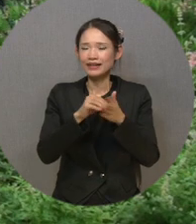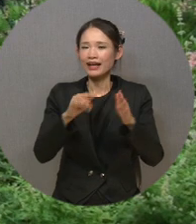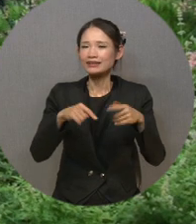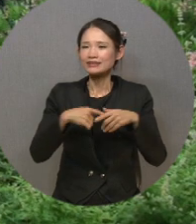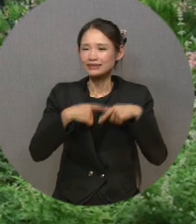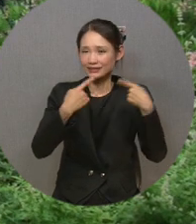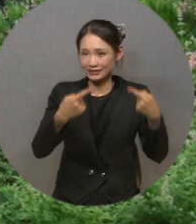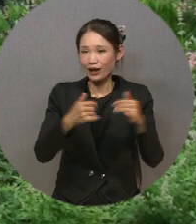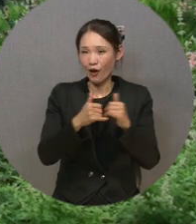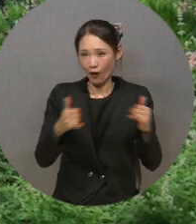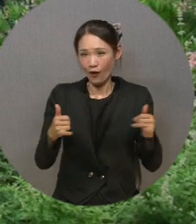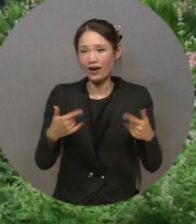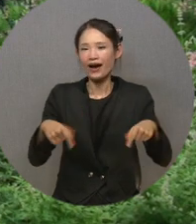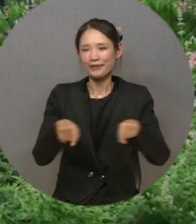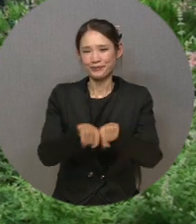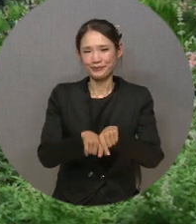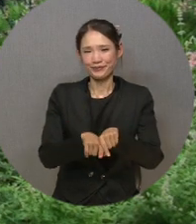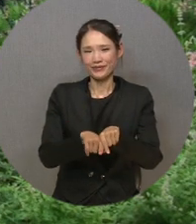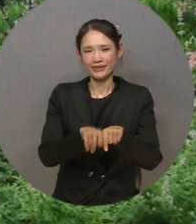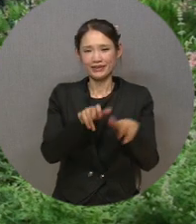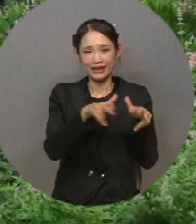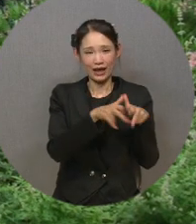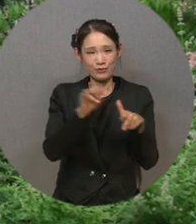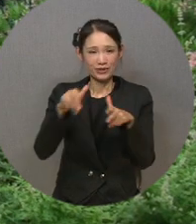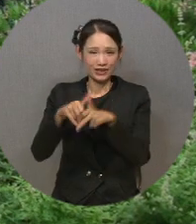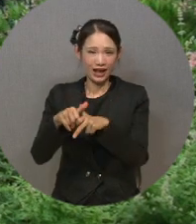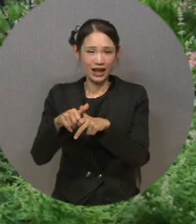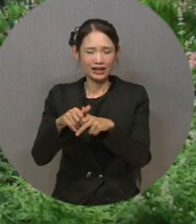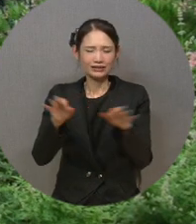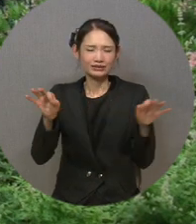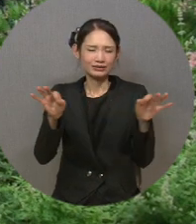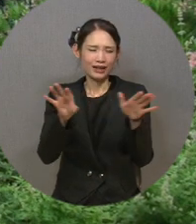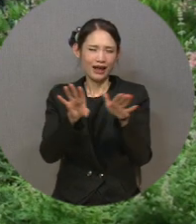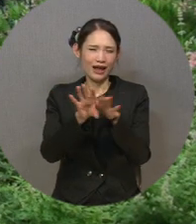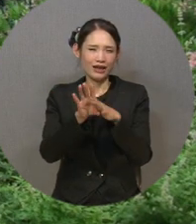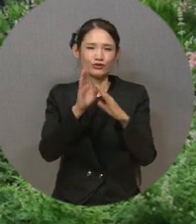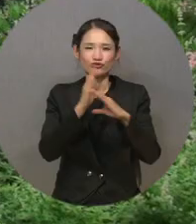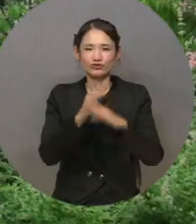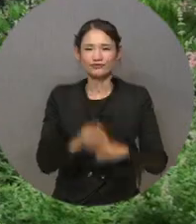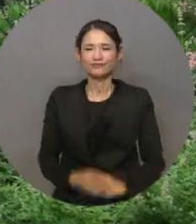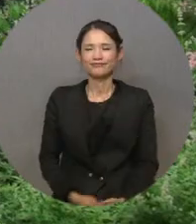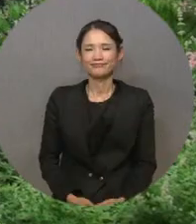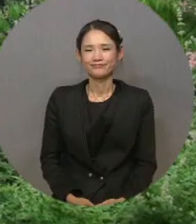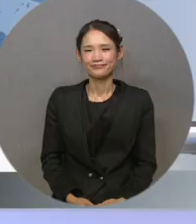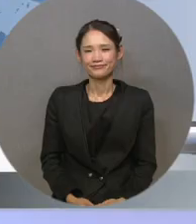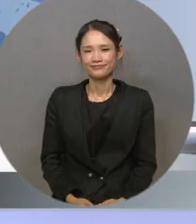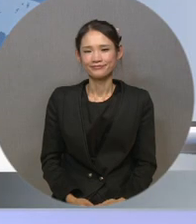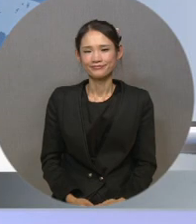장애와 비장애의 벽은 허물어져 갑니다. 복지TV 경기방송 정우선입니다.